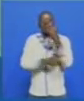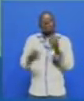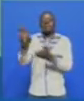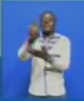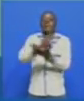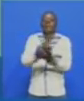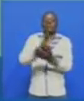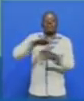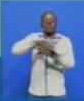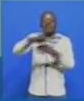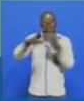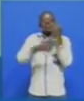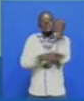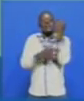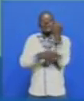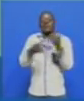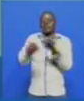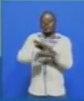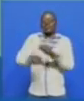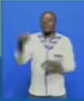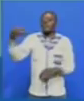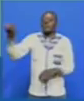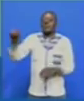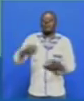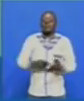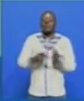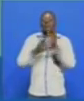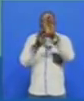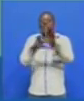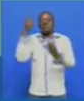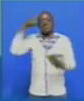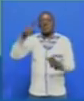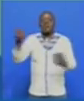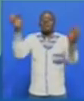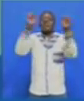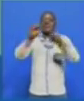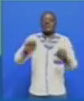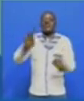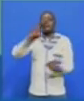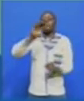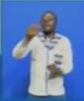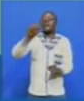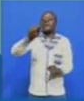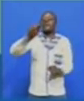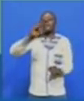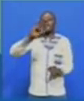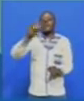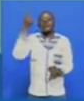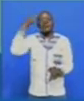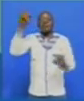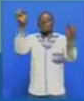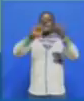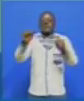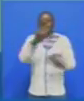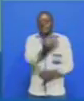la région du Sud-Ouest. Aujourd'hui, nous vous proposons de découvrir le système de matriarcat chez les lobbies. C'est un système qui fait que des enfants des